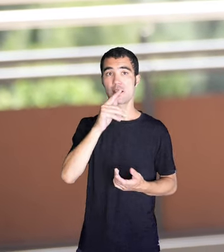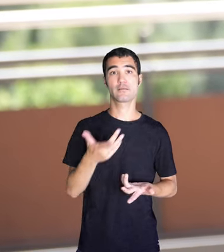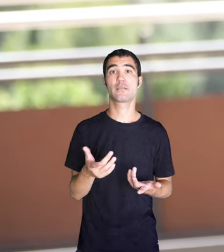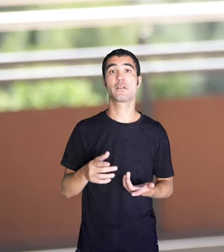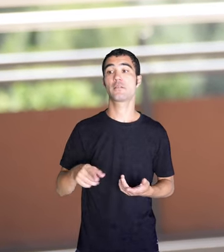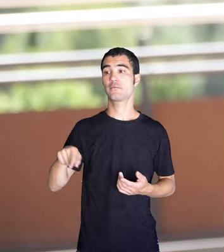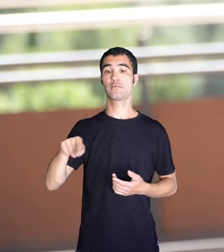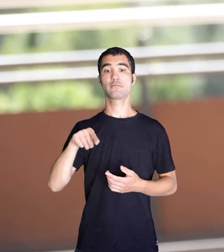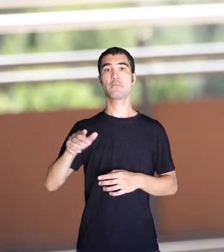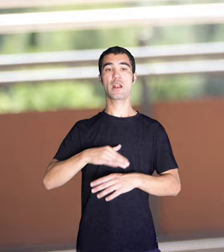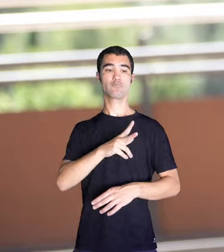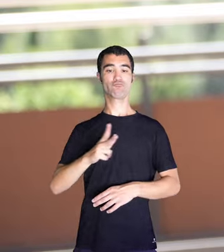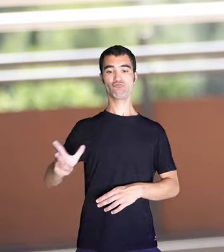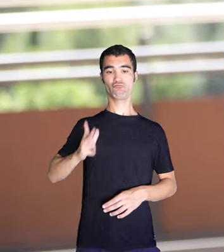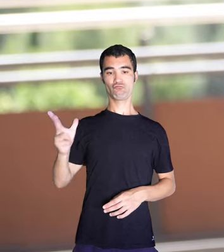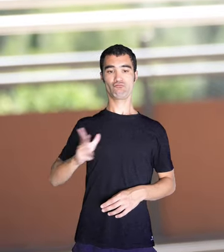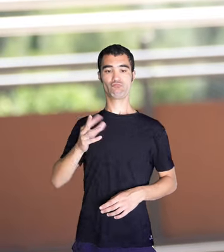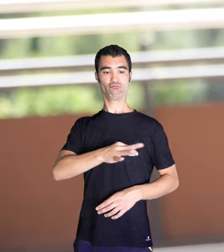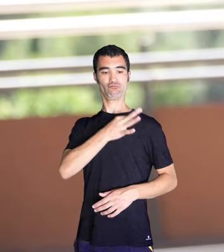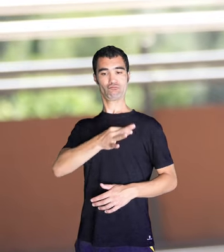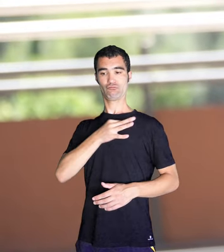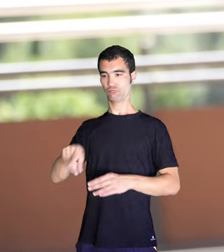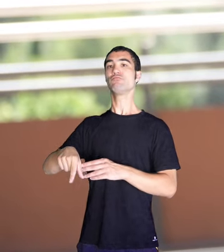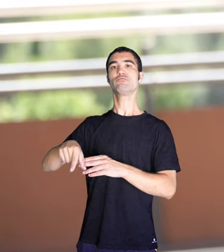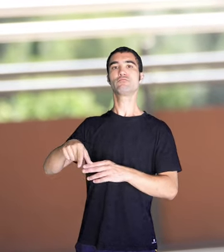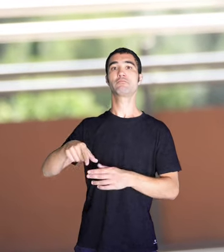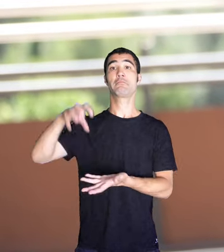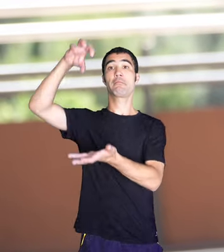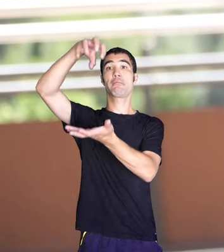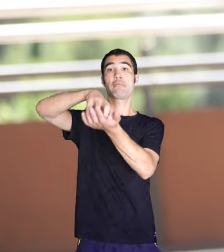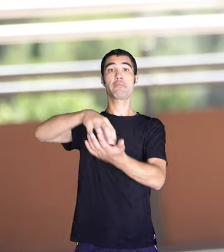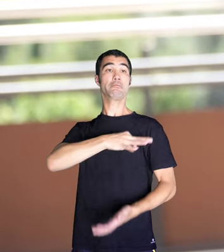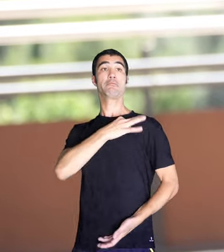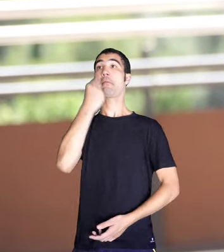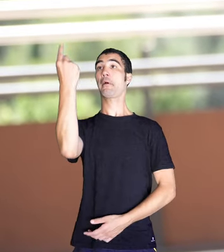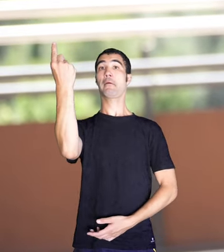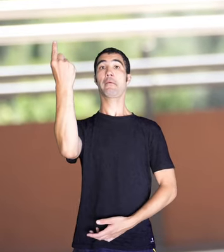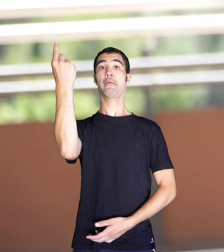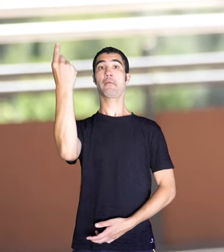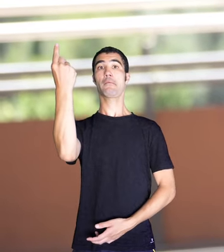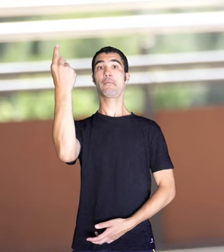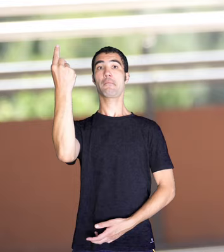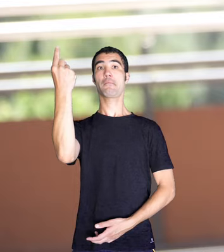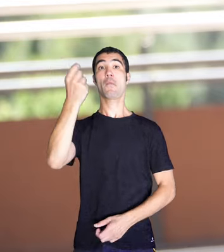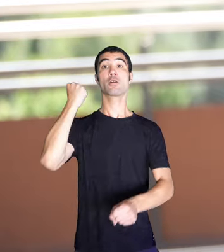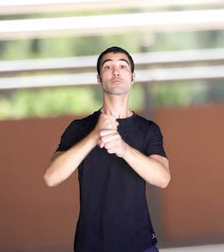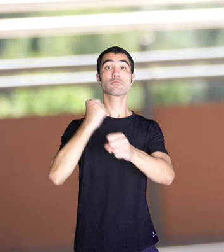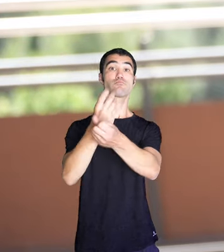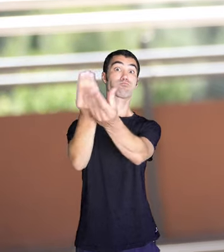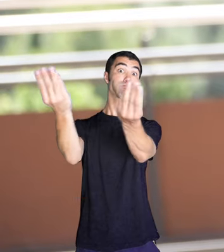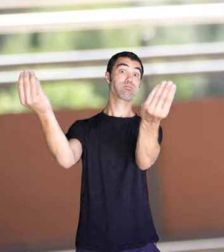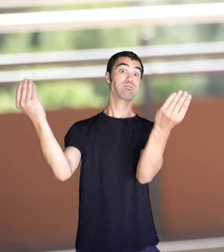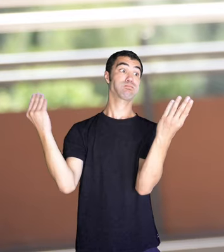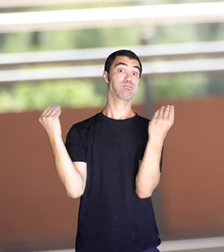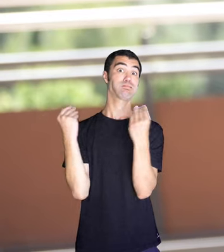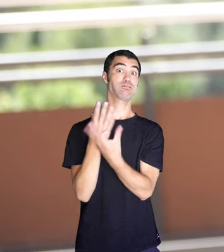per senyors. I senyors, a la finca n'hi havia un i treballador n'hi havia